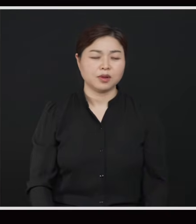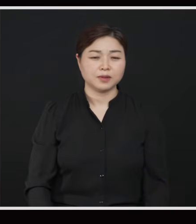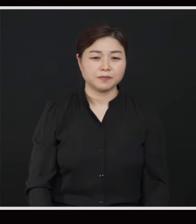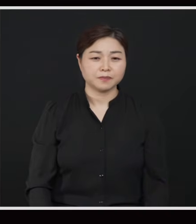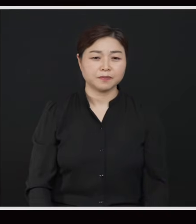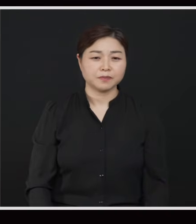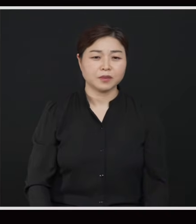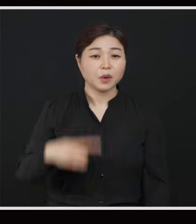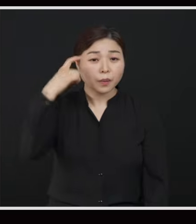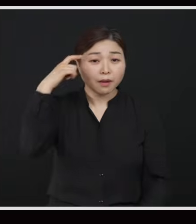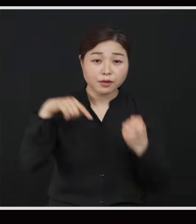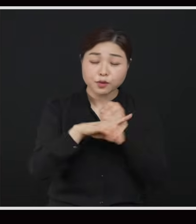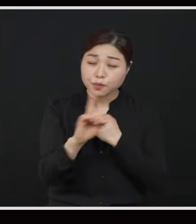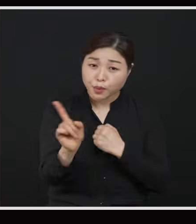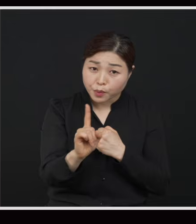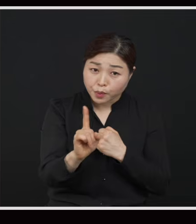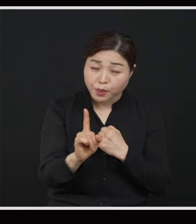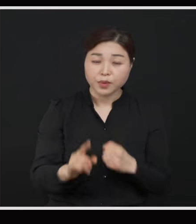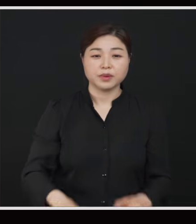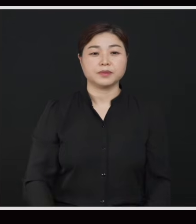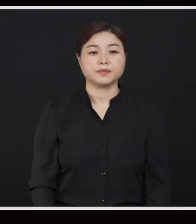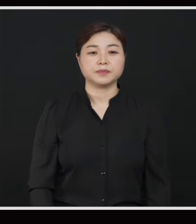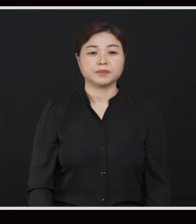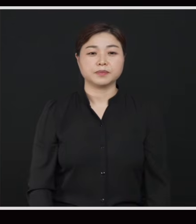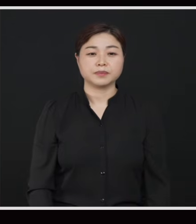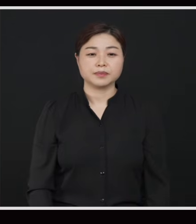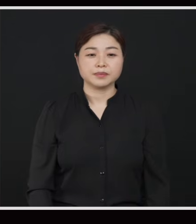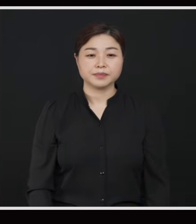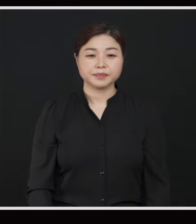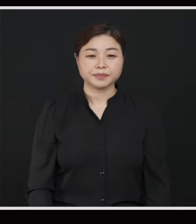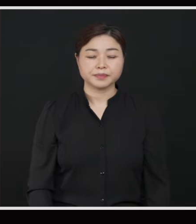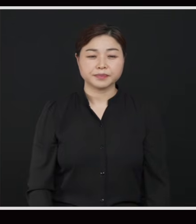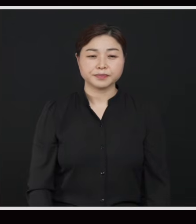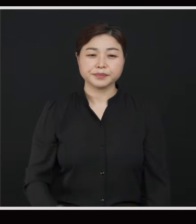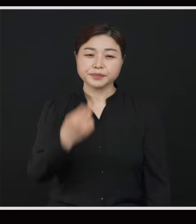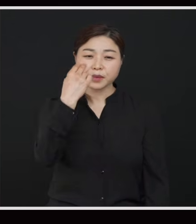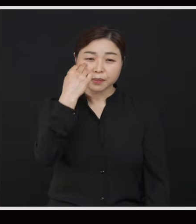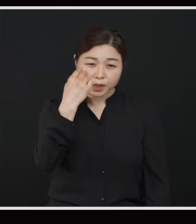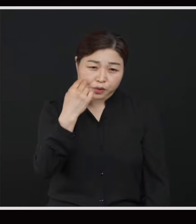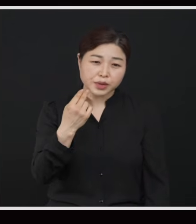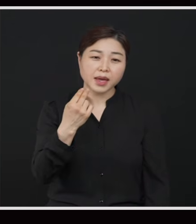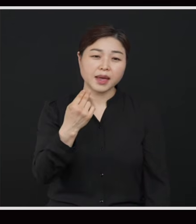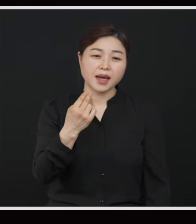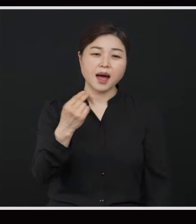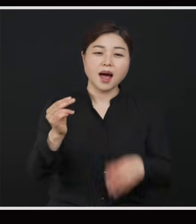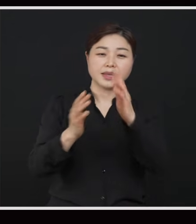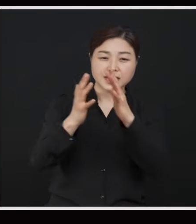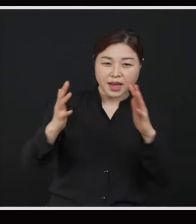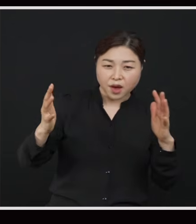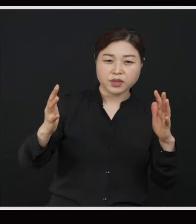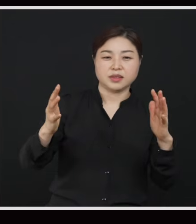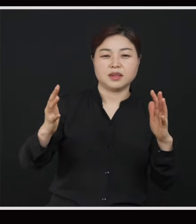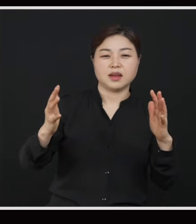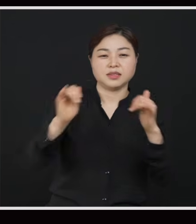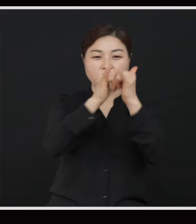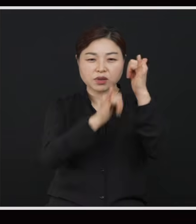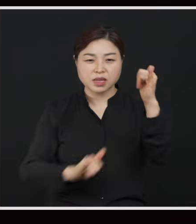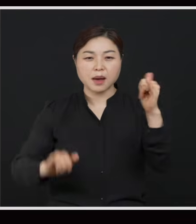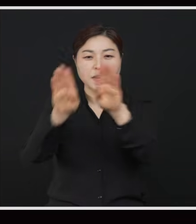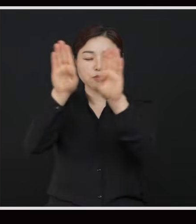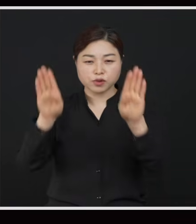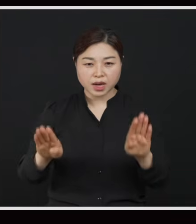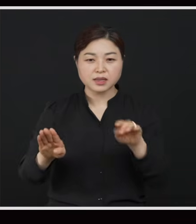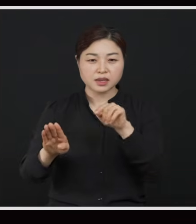뇌가 그렇게 만들어져 있습니다. 왜 그럴까요? 한번 따져볼까요? 이게 제가 미국 자연사박물관에서 찍은